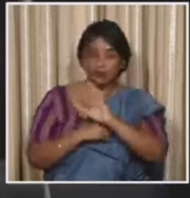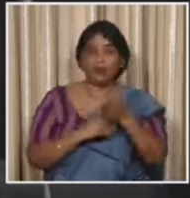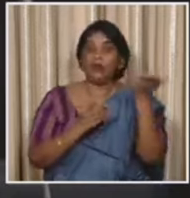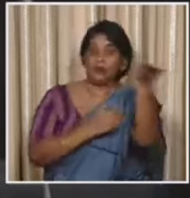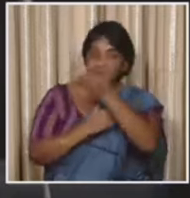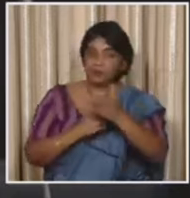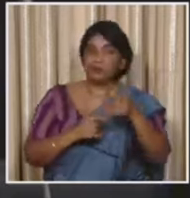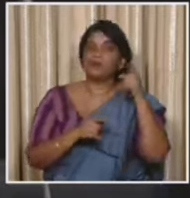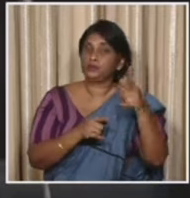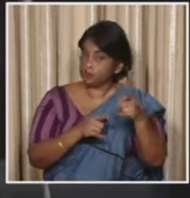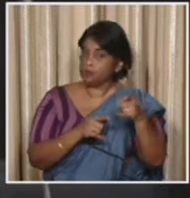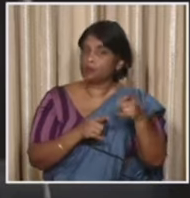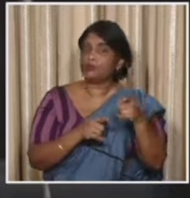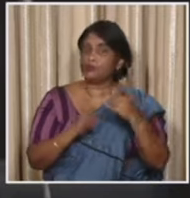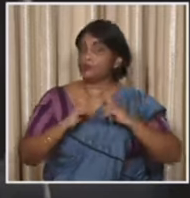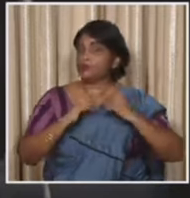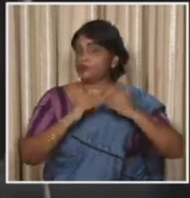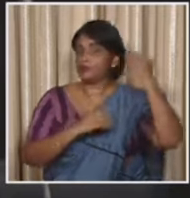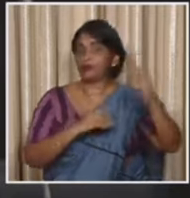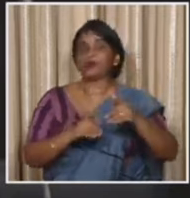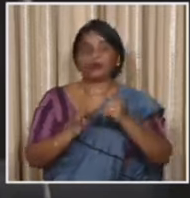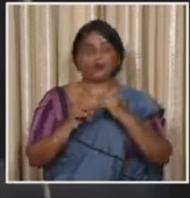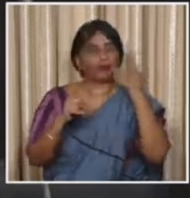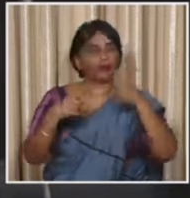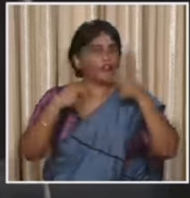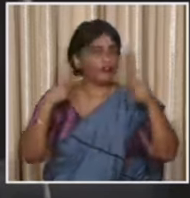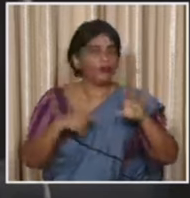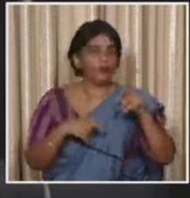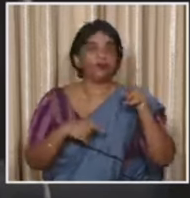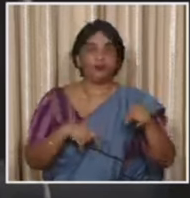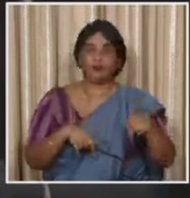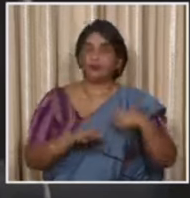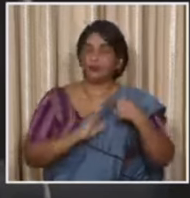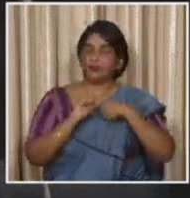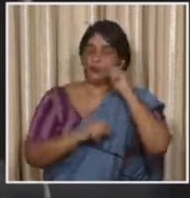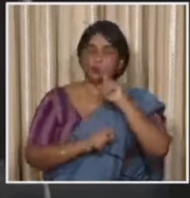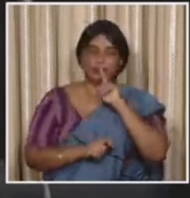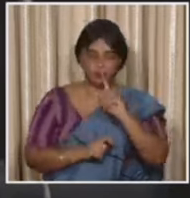තමුන්නාසෙලා තමුන්නාසෙලාගේ අනාගත පරම්පරාවට ද්‍රෝහී වෙනවා කියන එක මම මේ රටේ ජනතාවට මතක් කරලා දෙන්න ඕනේ.